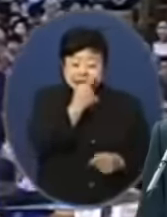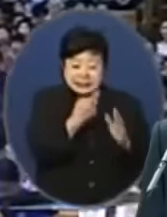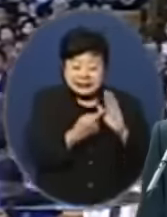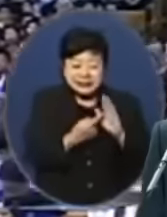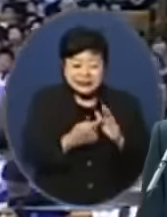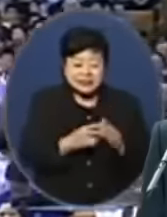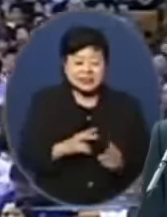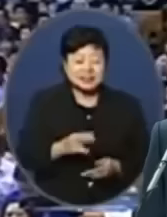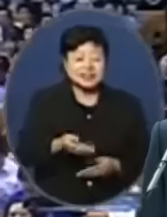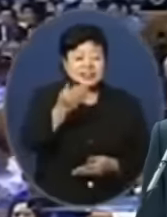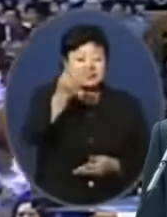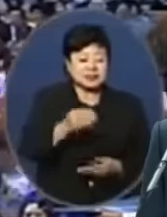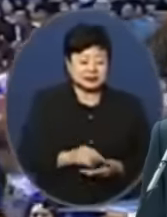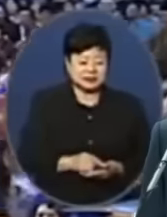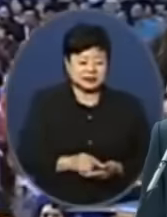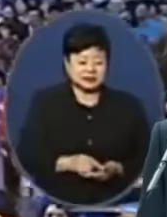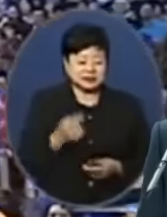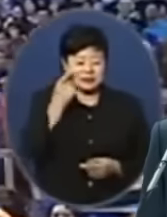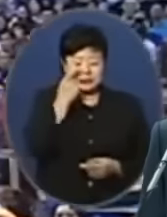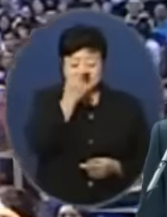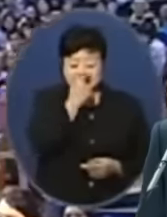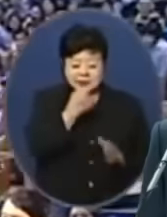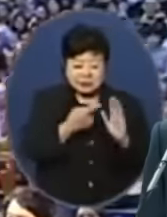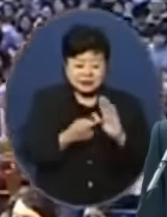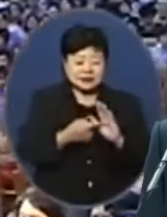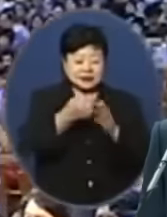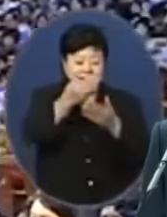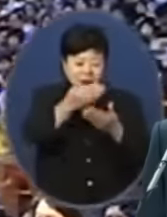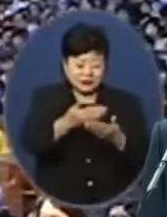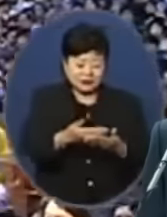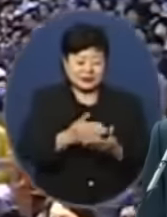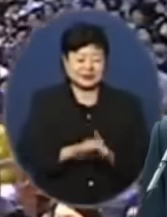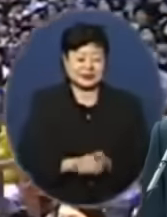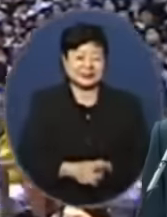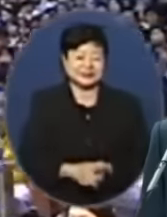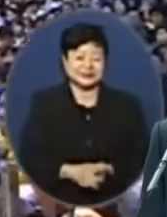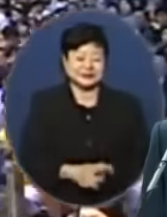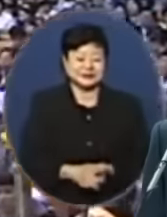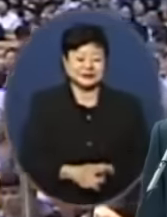증거니 믿음은 눈에 안 보이지만은 이미 믿음을 가지고 있으면